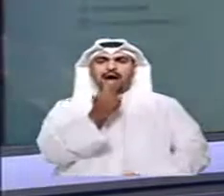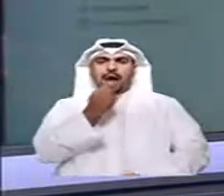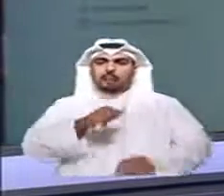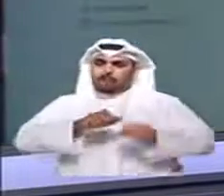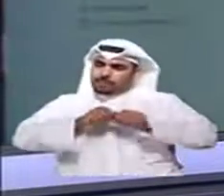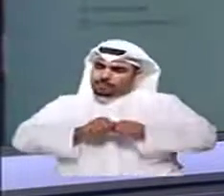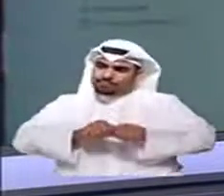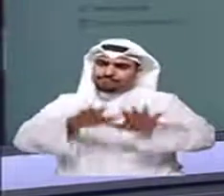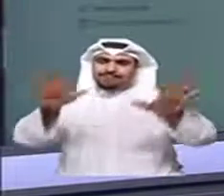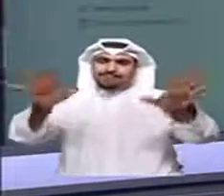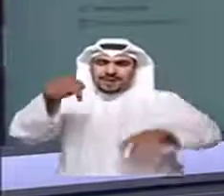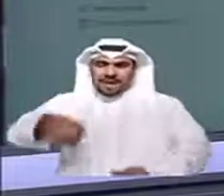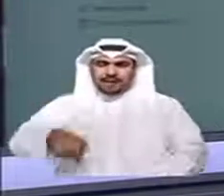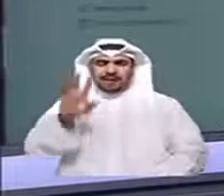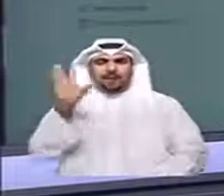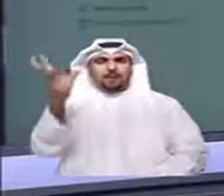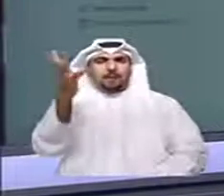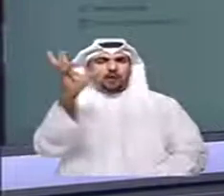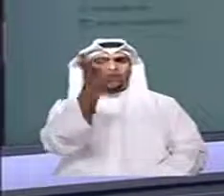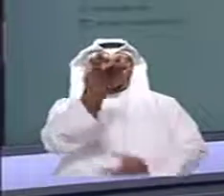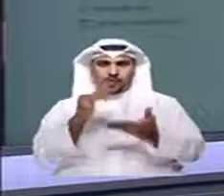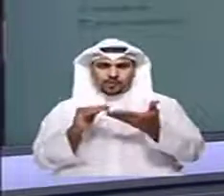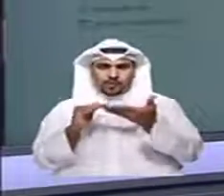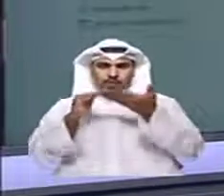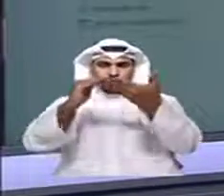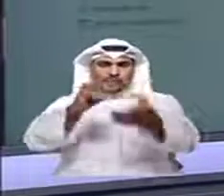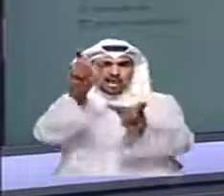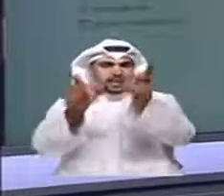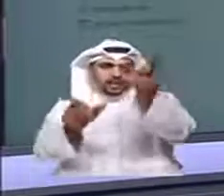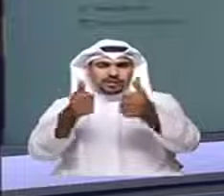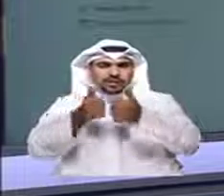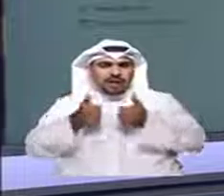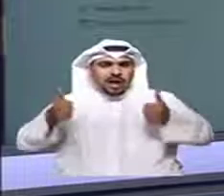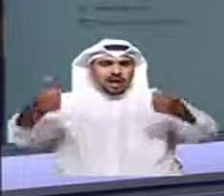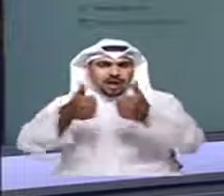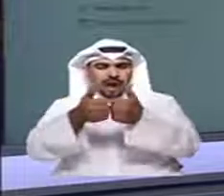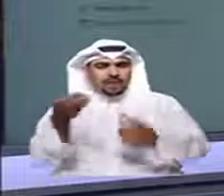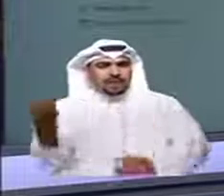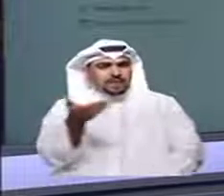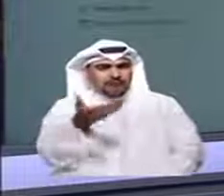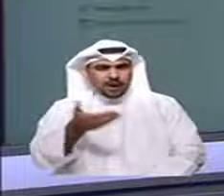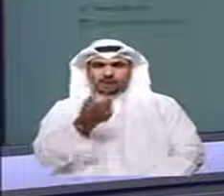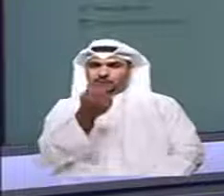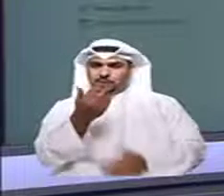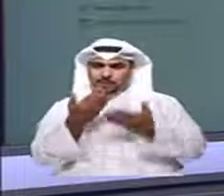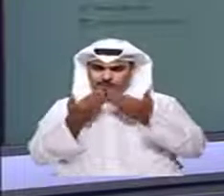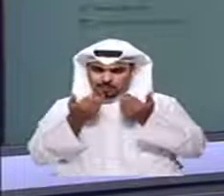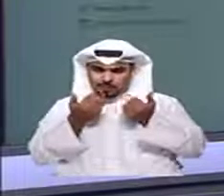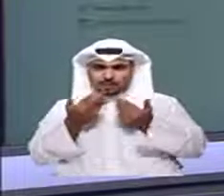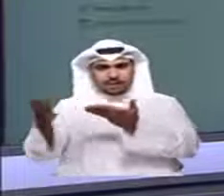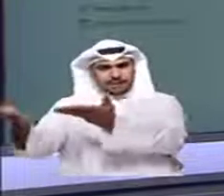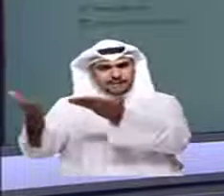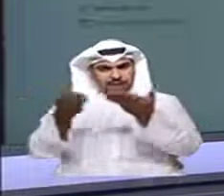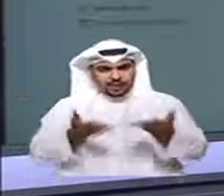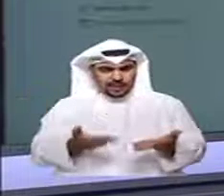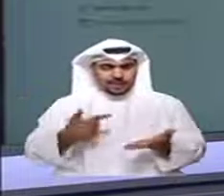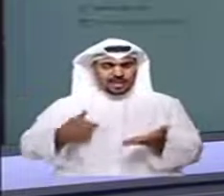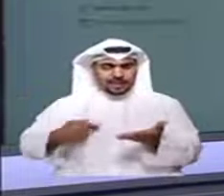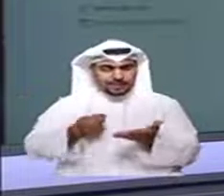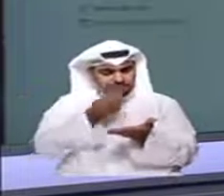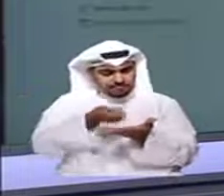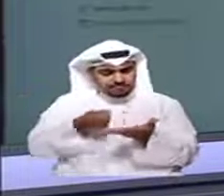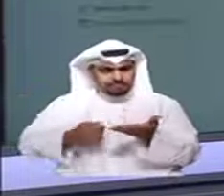وذلك لمساعدة الأسر المحتاجة المسجلة بالجمعية داخل الكويت، وذلك من خلال تسجيل أبناء الأسر في المدارس لإكمال